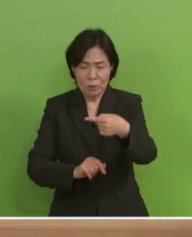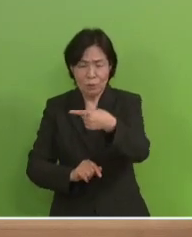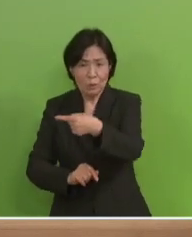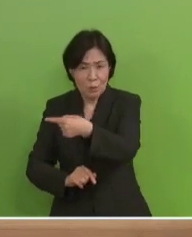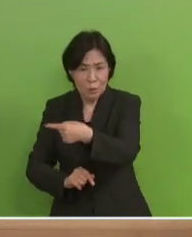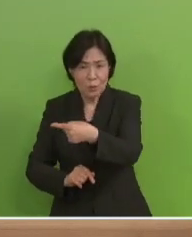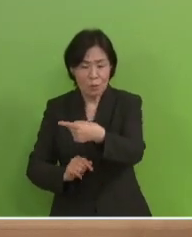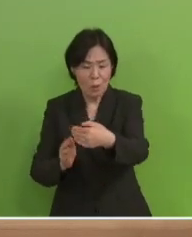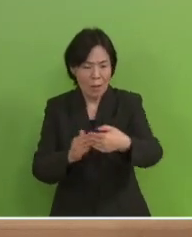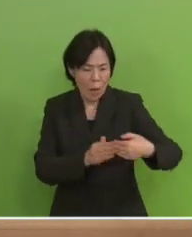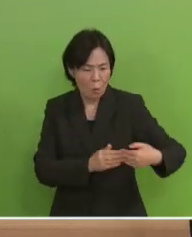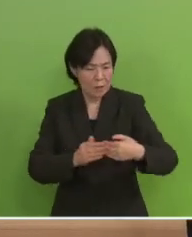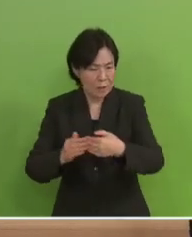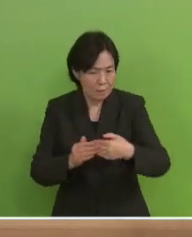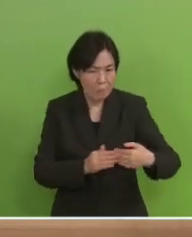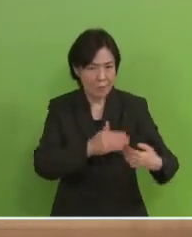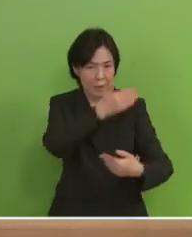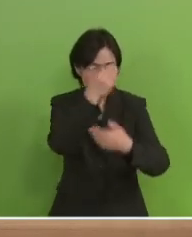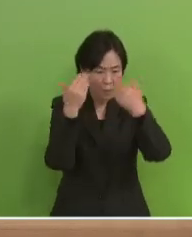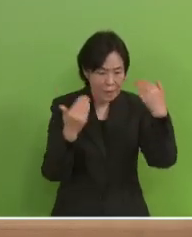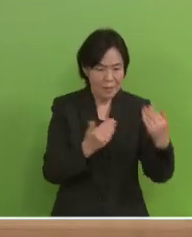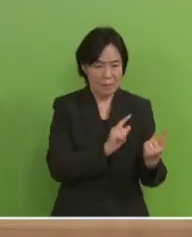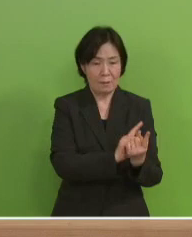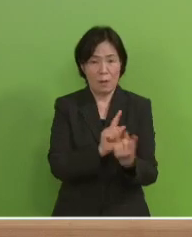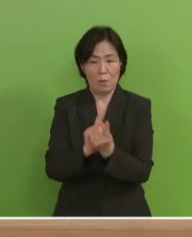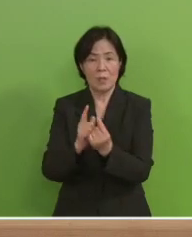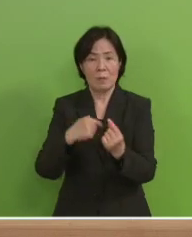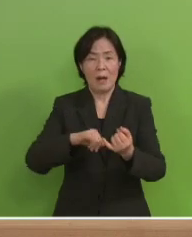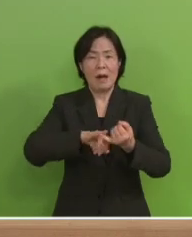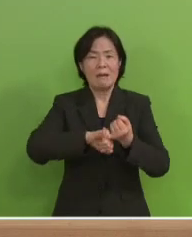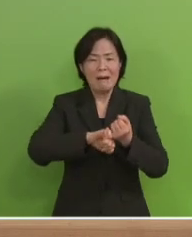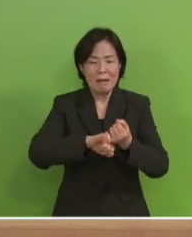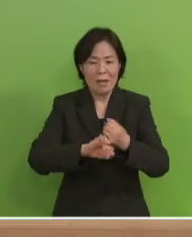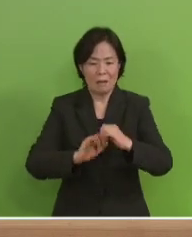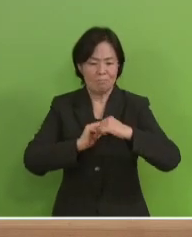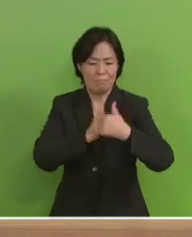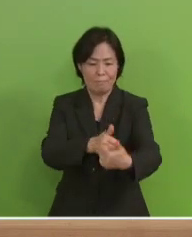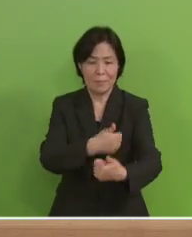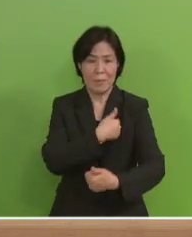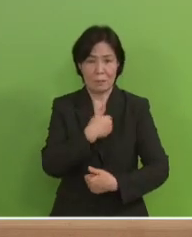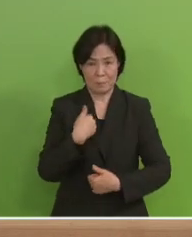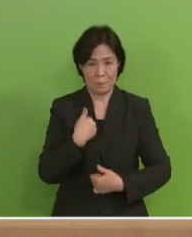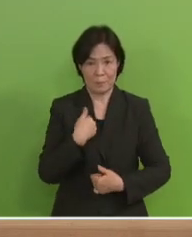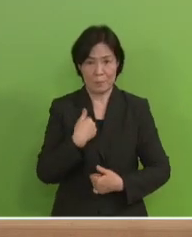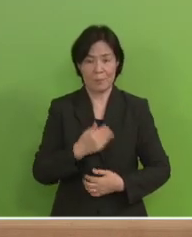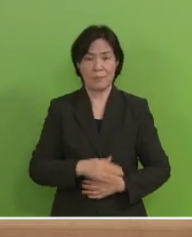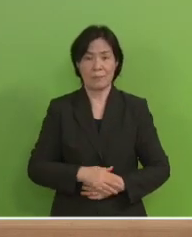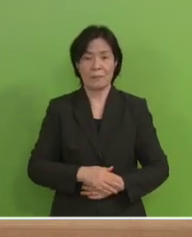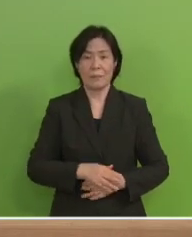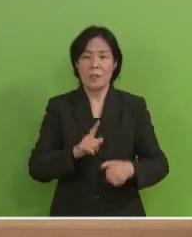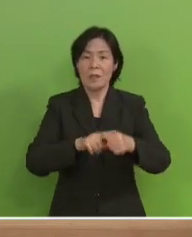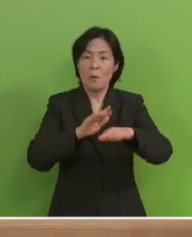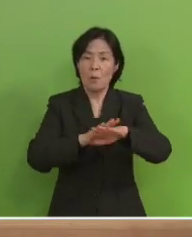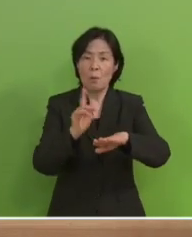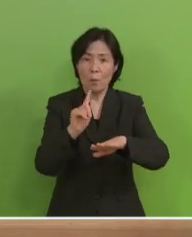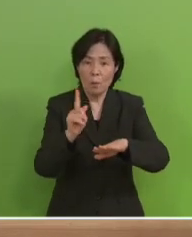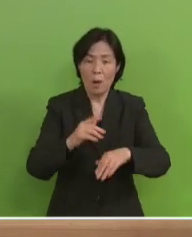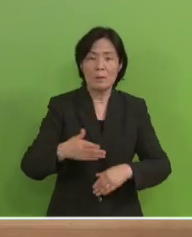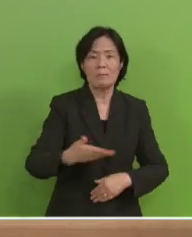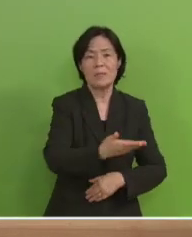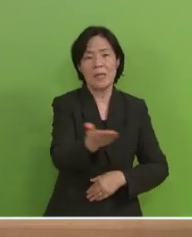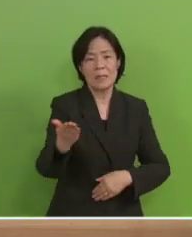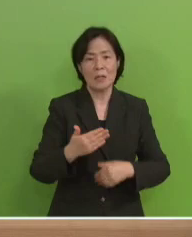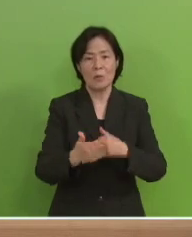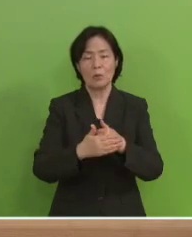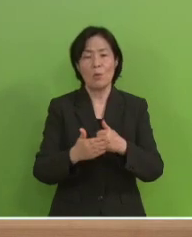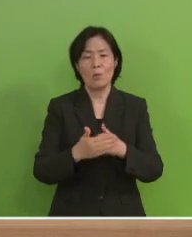囲い込んで丁寧に対処していけば必ず乗り越えられでそのためにも皆さんの協力